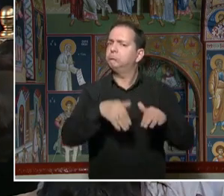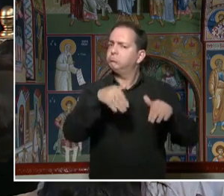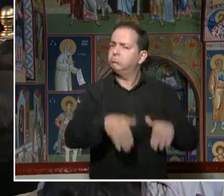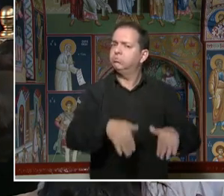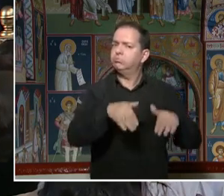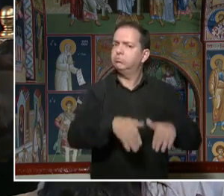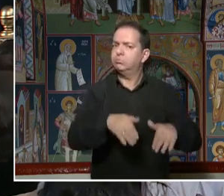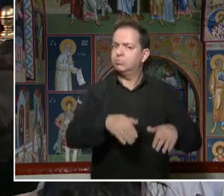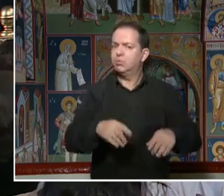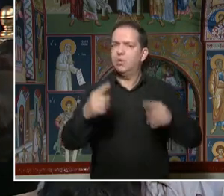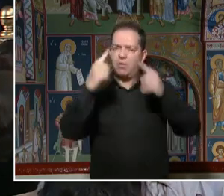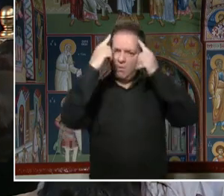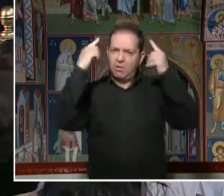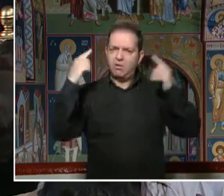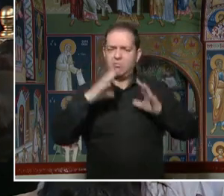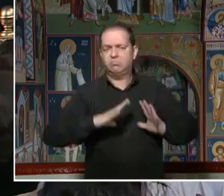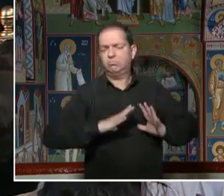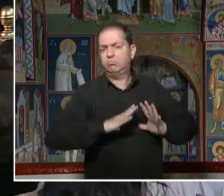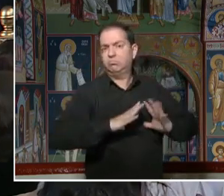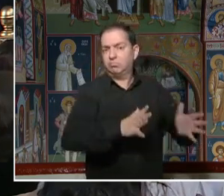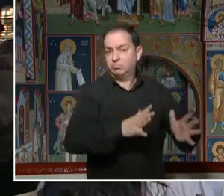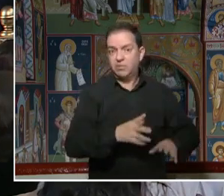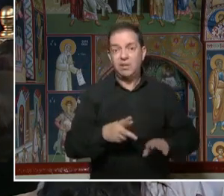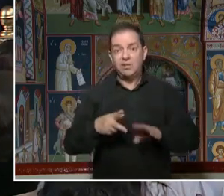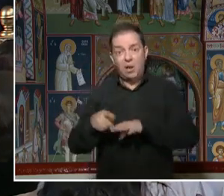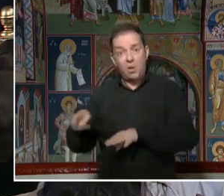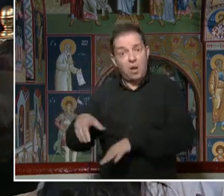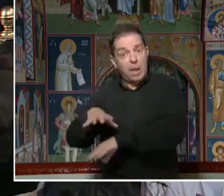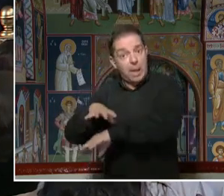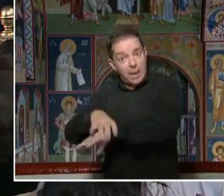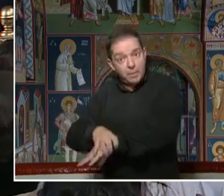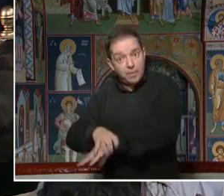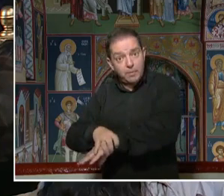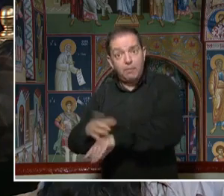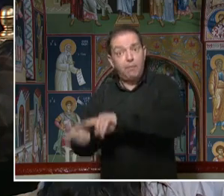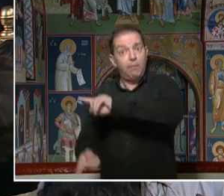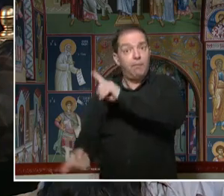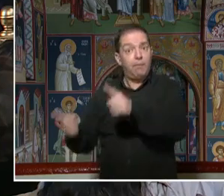κατακρίνεται και ο περιφρονημένος τελώνης δικαιώνεται.